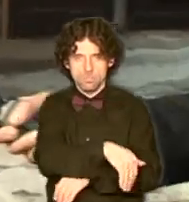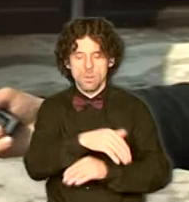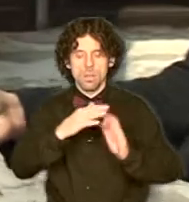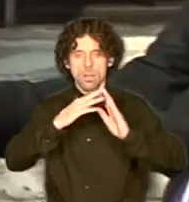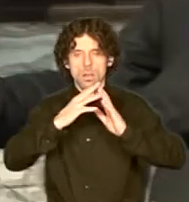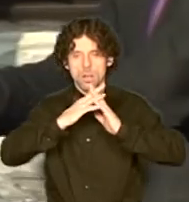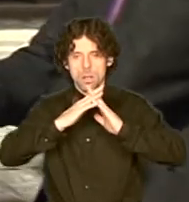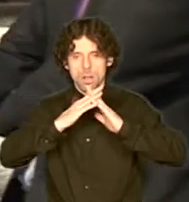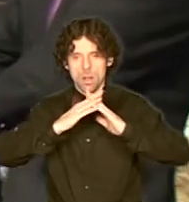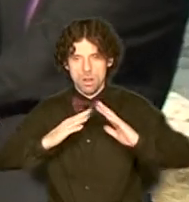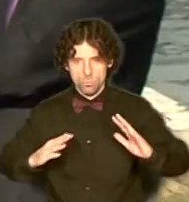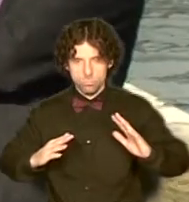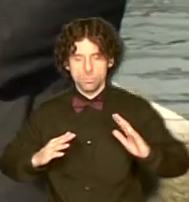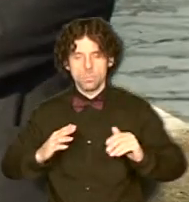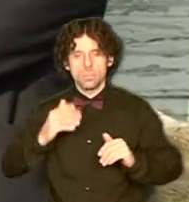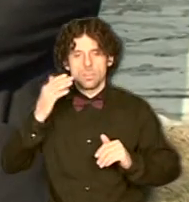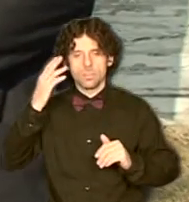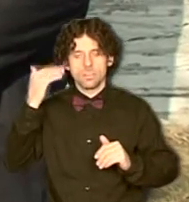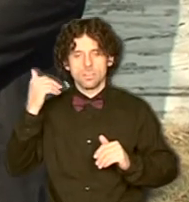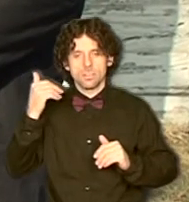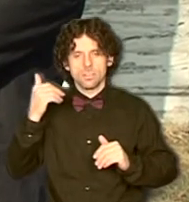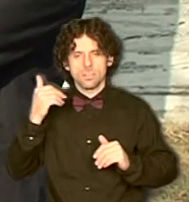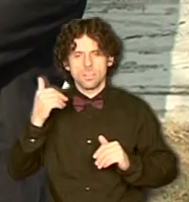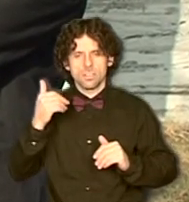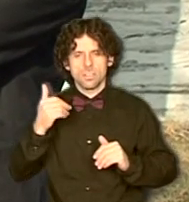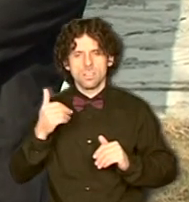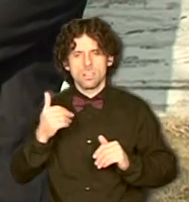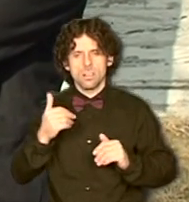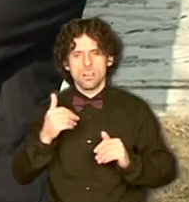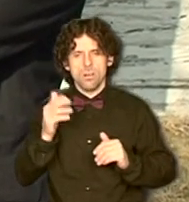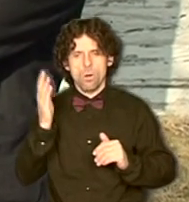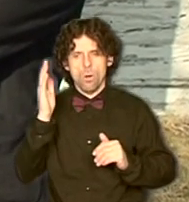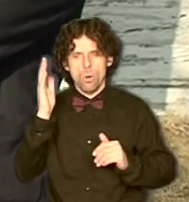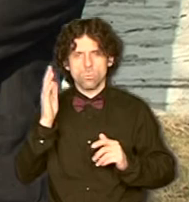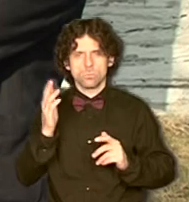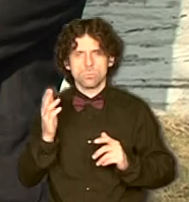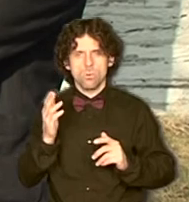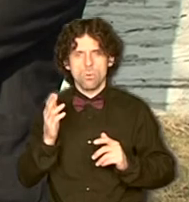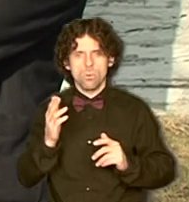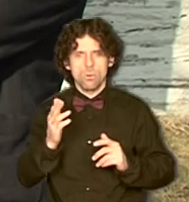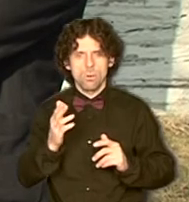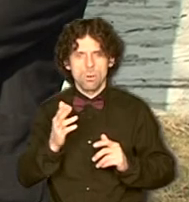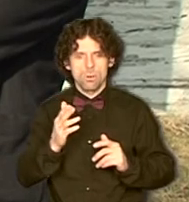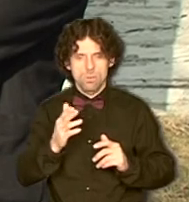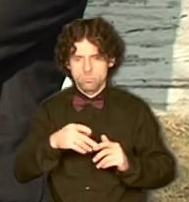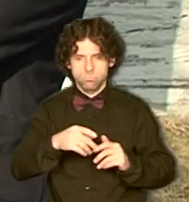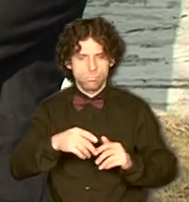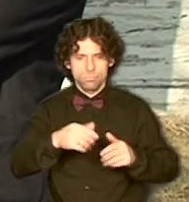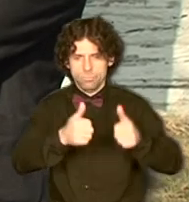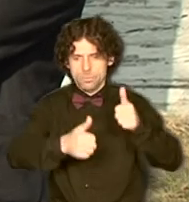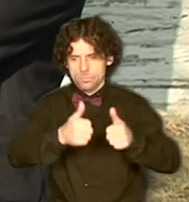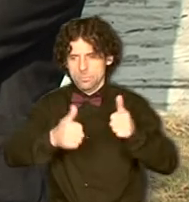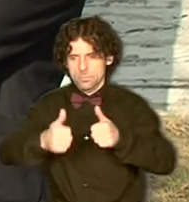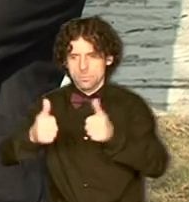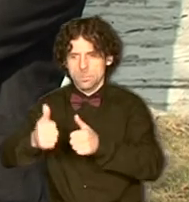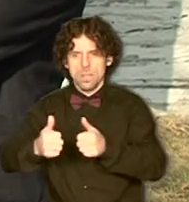jest najważniejsze? Przez okres zimy gromadzono różnego rodzaju, można powiedzieć, takie niepotrzebne graty, które zaśmiecały